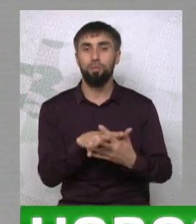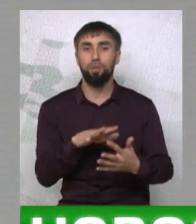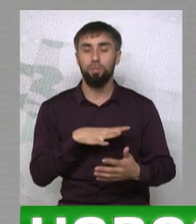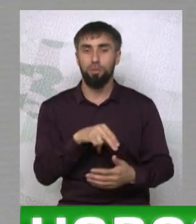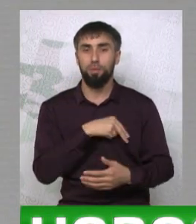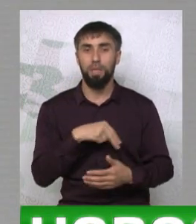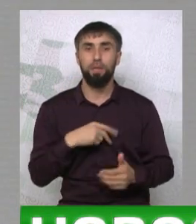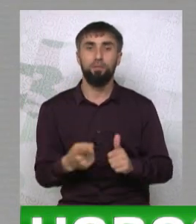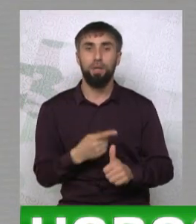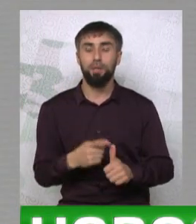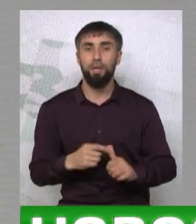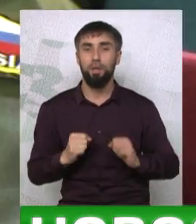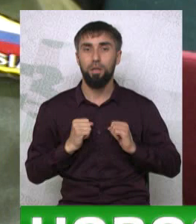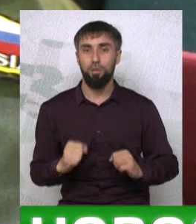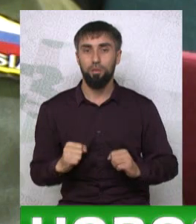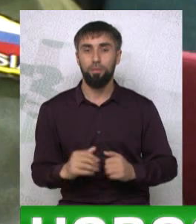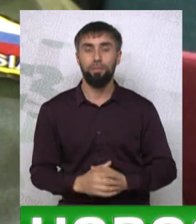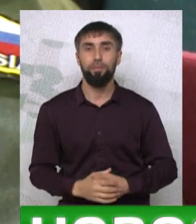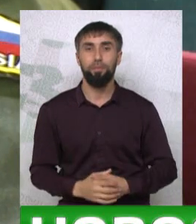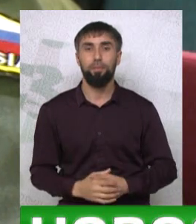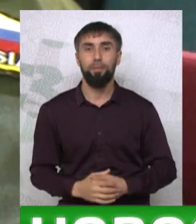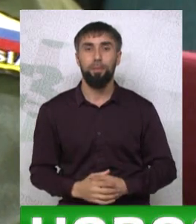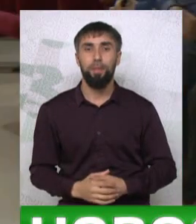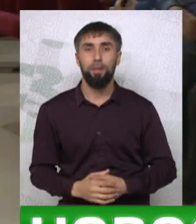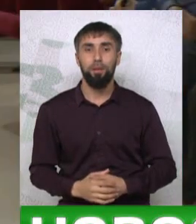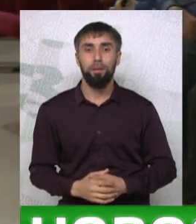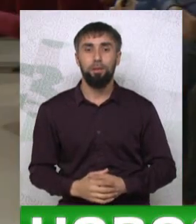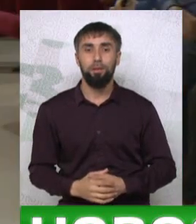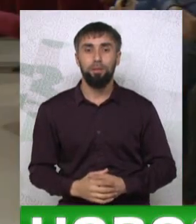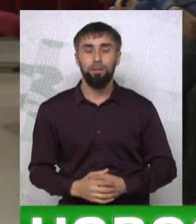удостоен звания Героя Советского Союза. Хавагагиева, Султан Мукушков, Новости 24.